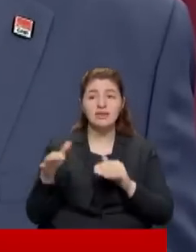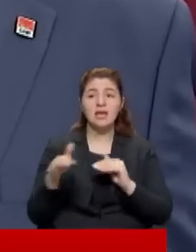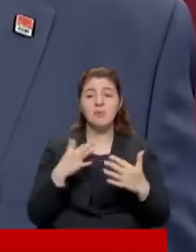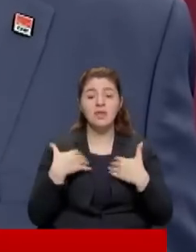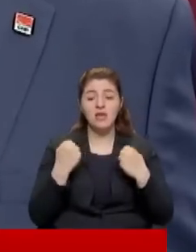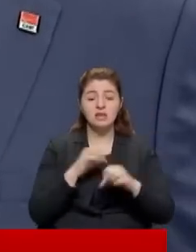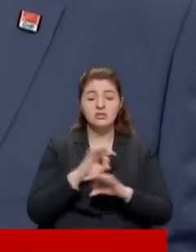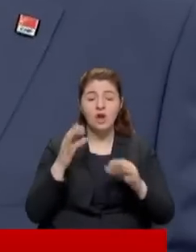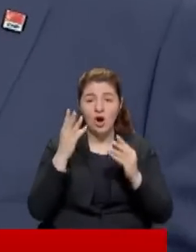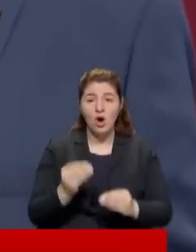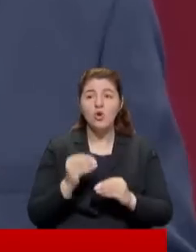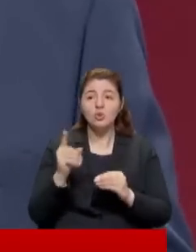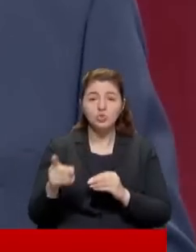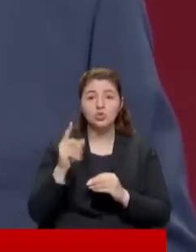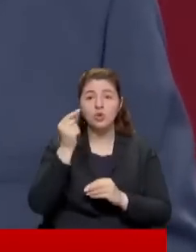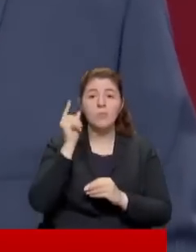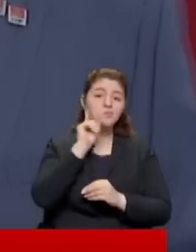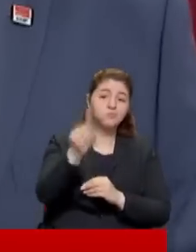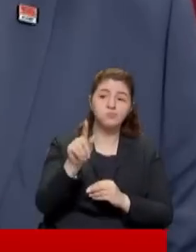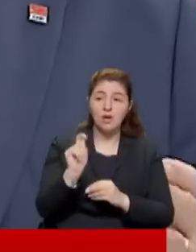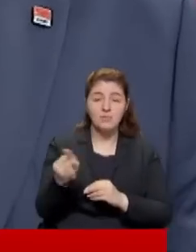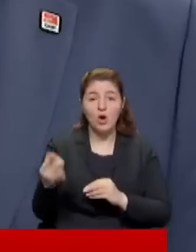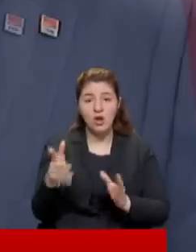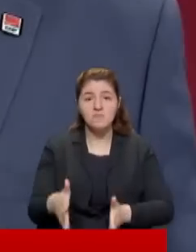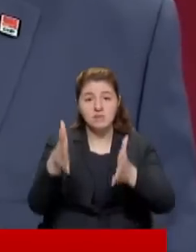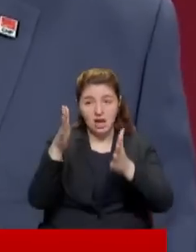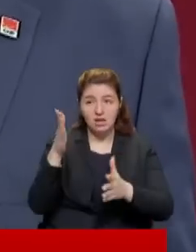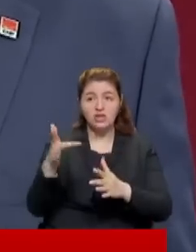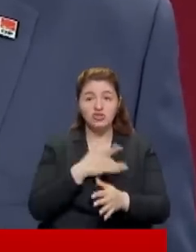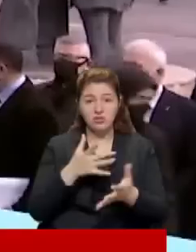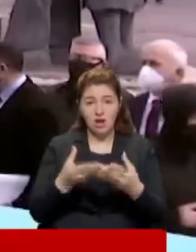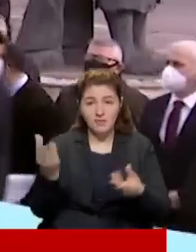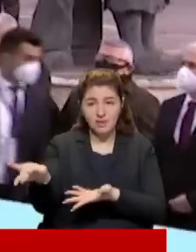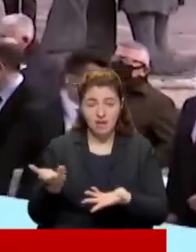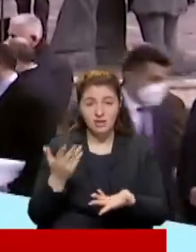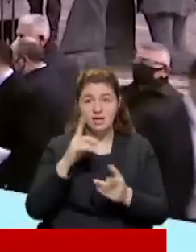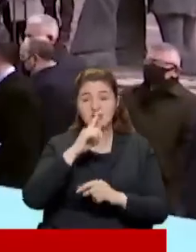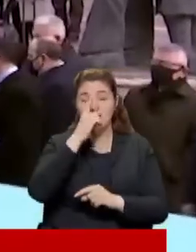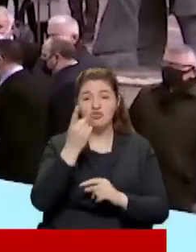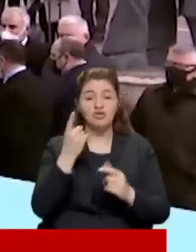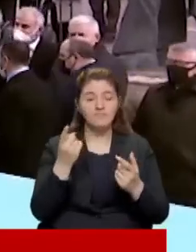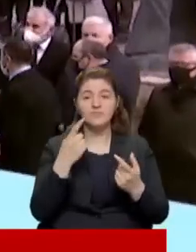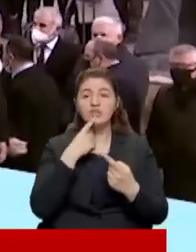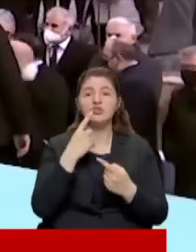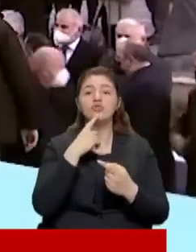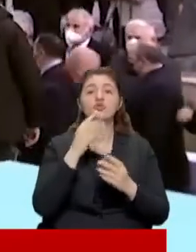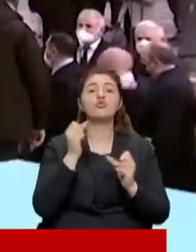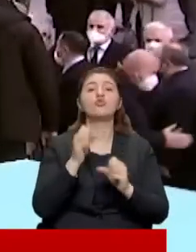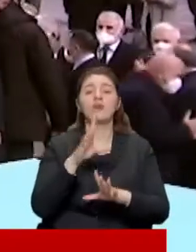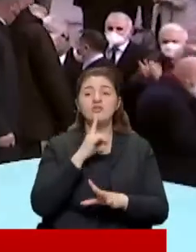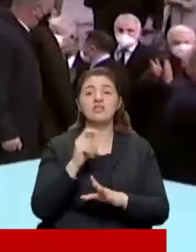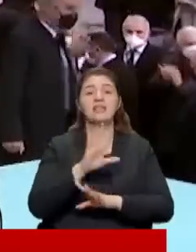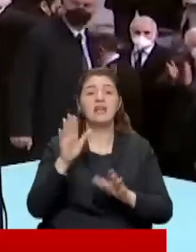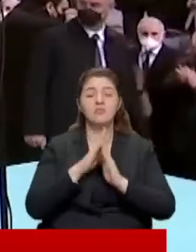depreme dayanıksız olduğu görmezden gelinen o binalarda canlarını yitirdiler. Sadece yerine gelmeyen vaatleri üzerinden